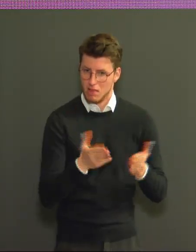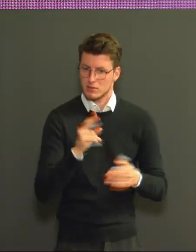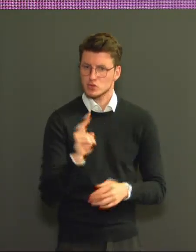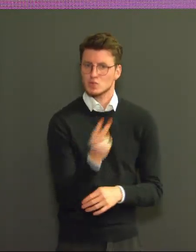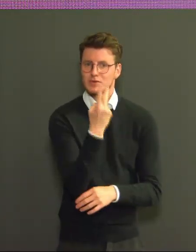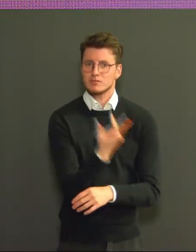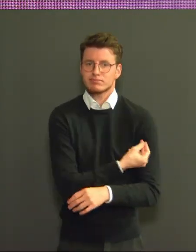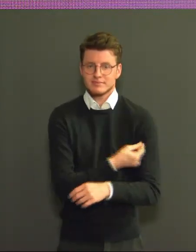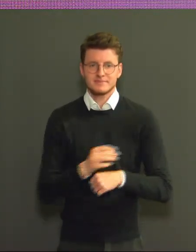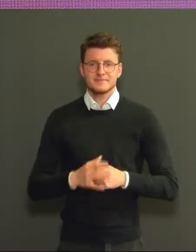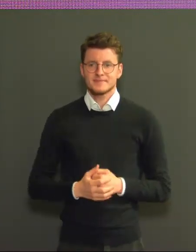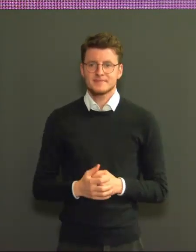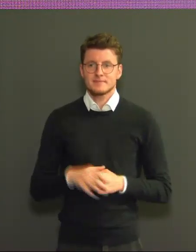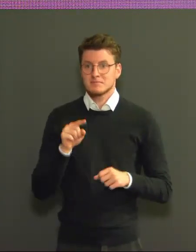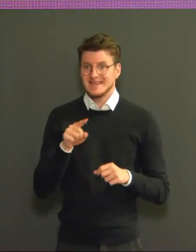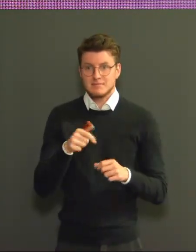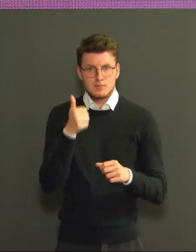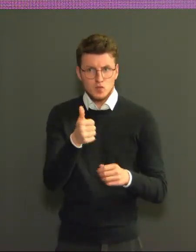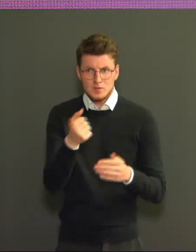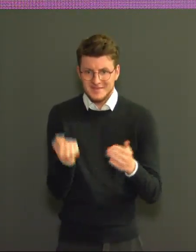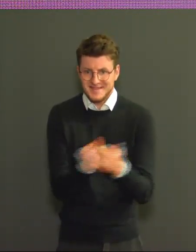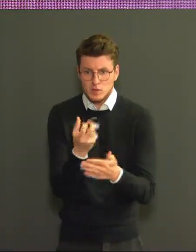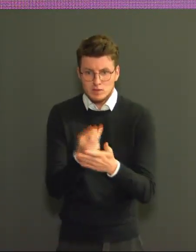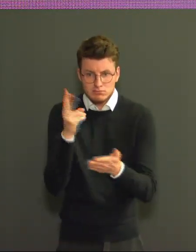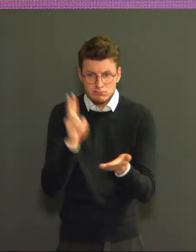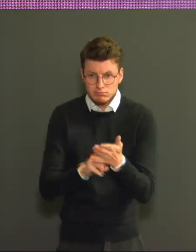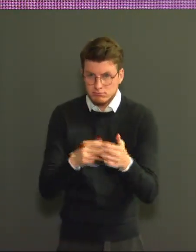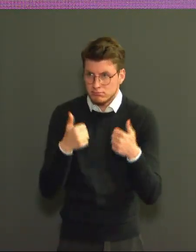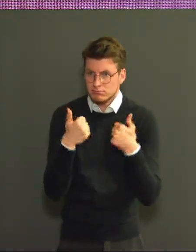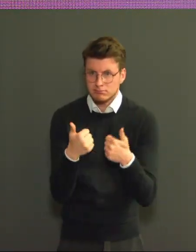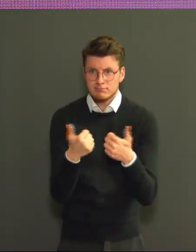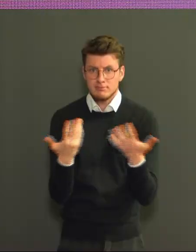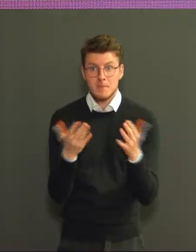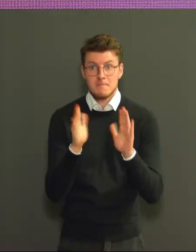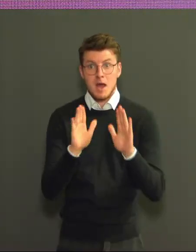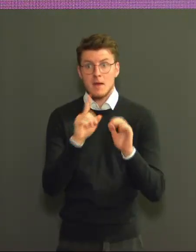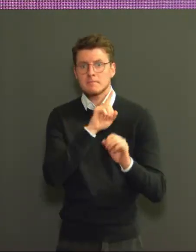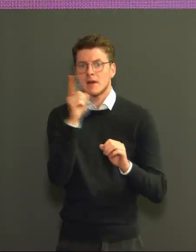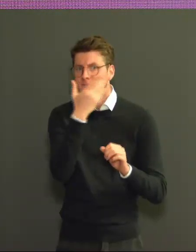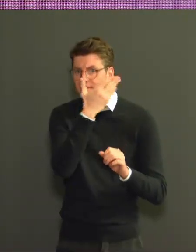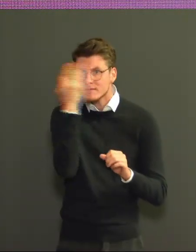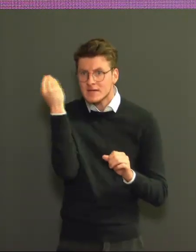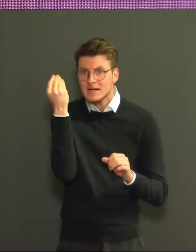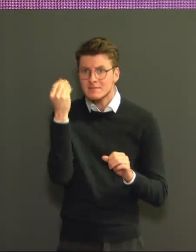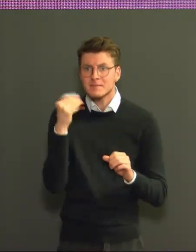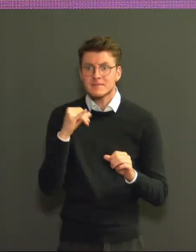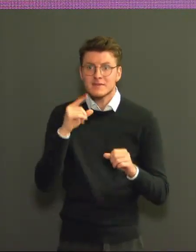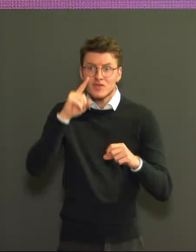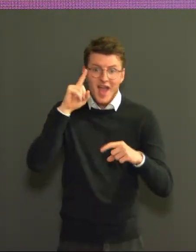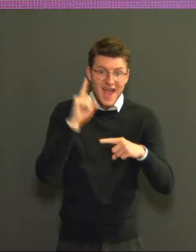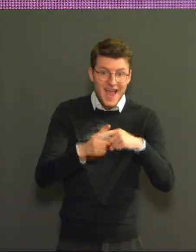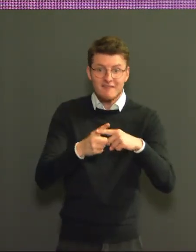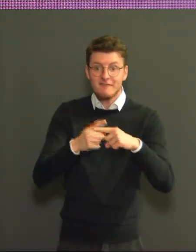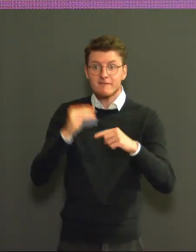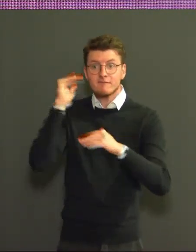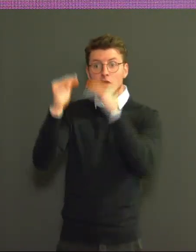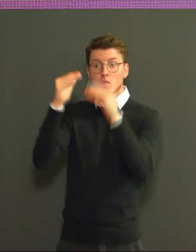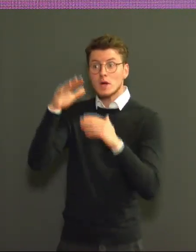zonder meer goed nieuws, maar laat ons vooral ook niet vergeten dat de helft van de volwassenen nog steeds